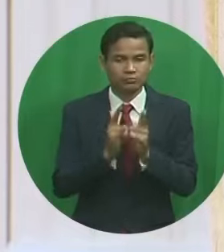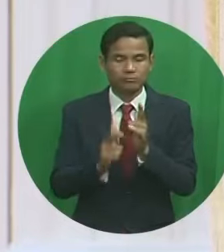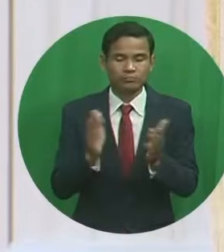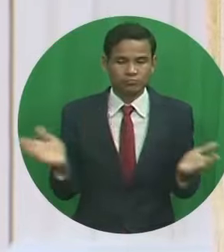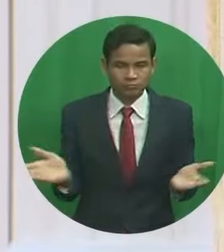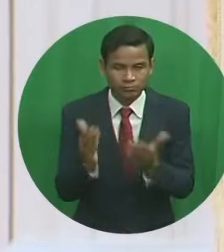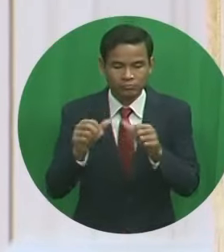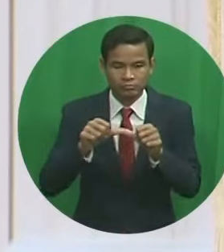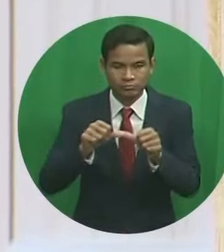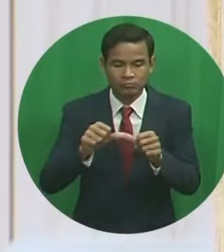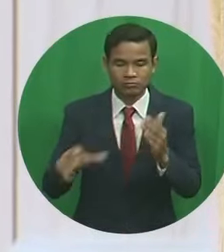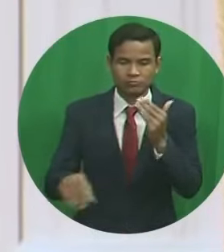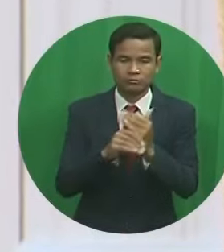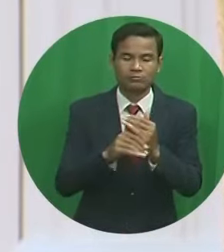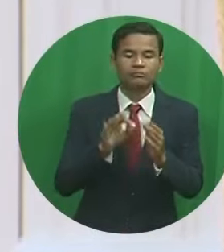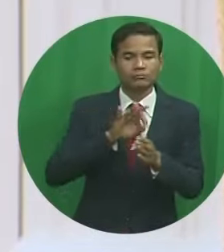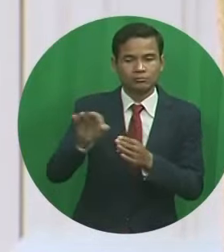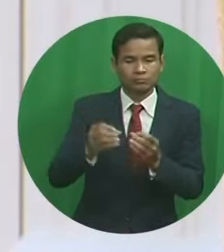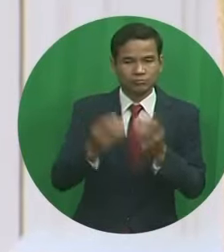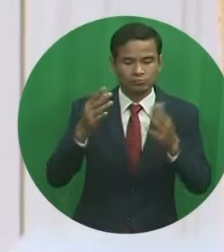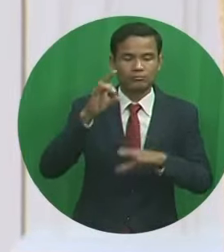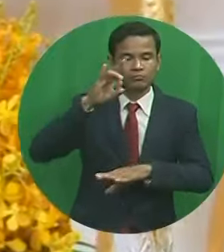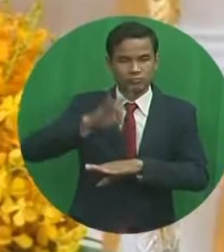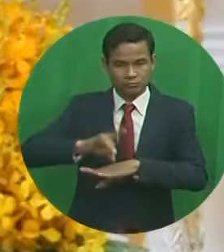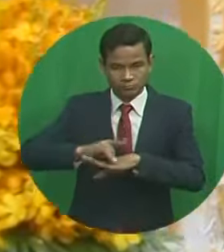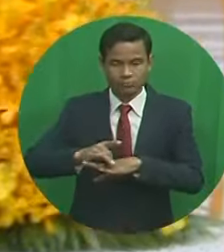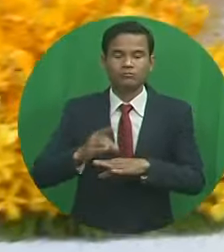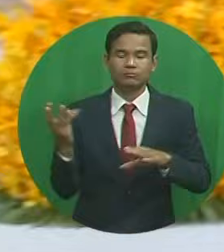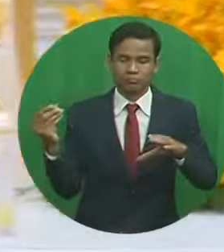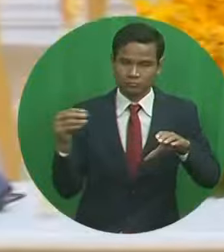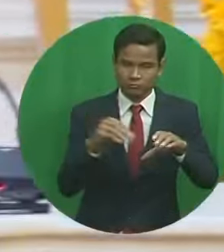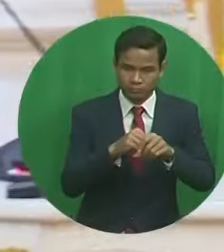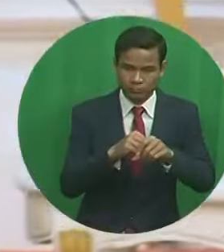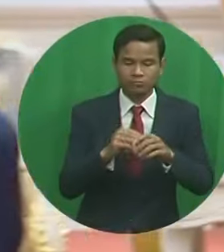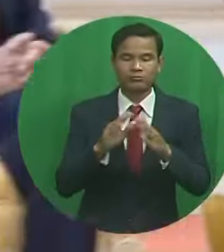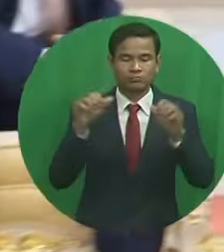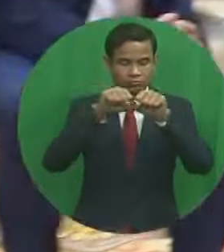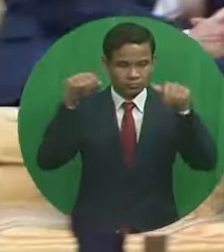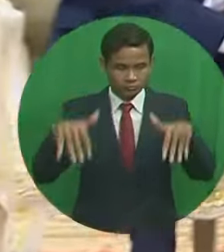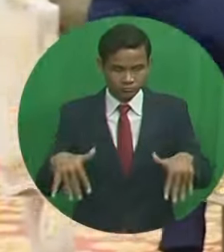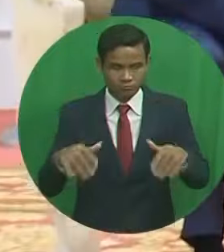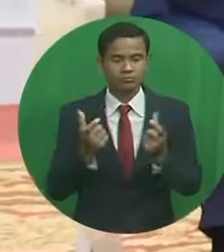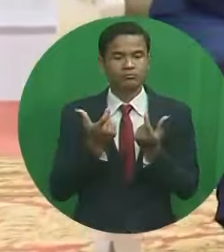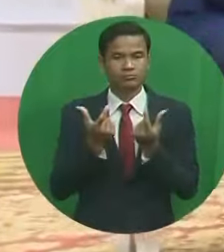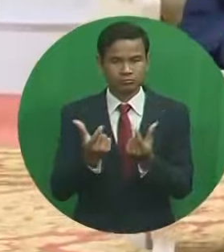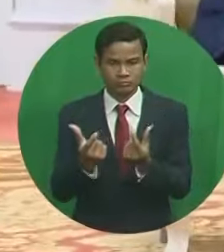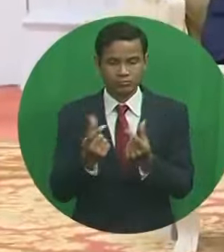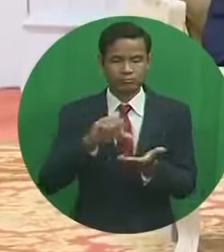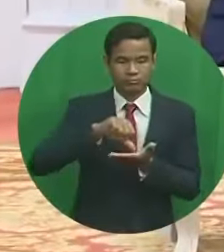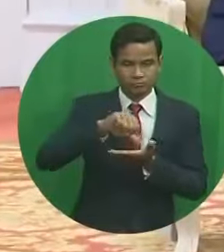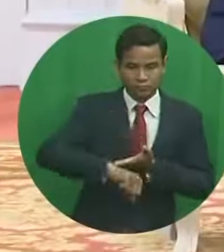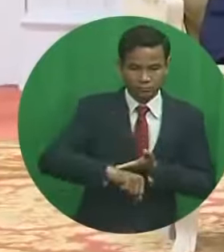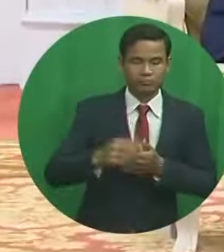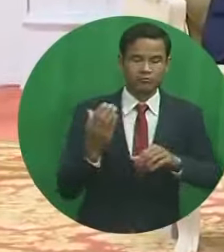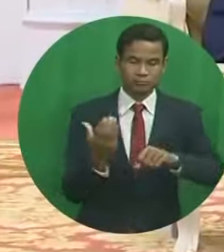ន្ថែមទៀតលើវិស័យជាច្រើនរួមមានពាណិជ្ជកម្មវិនិយោគហេដ្ឋារចនាសម្ព័ន្ធដឹកជញ្ជូនកសិកម្ម